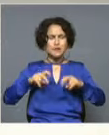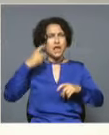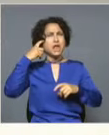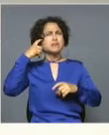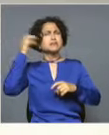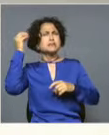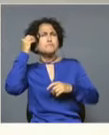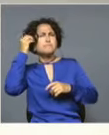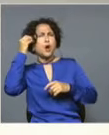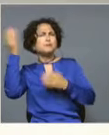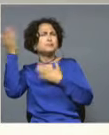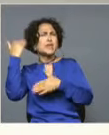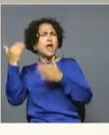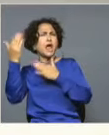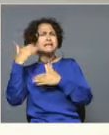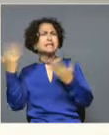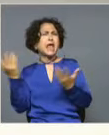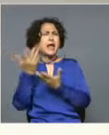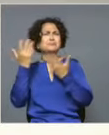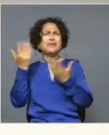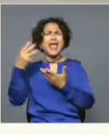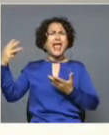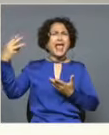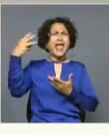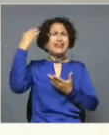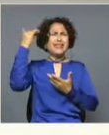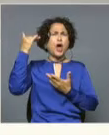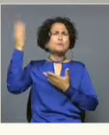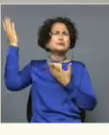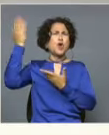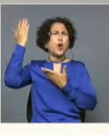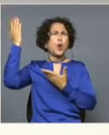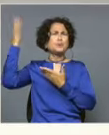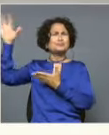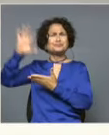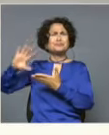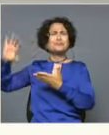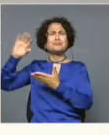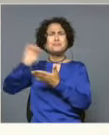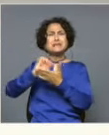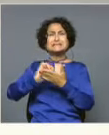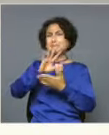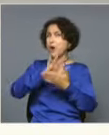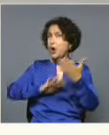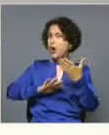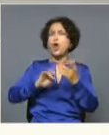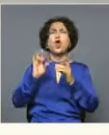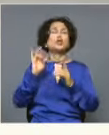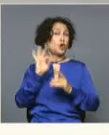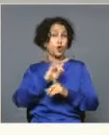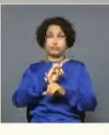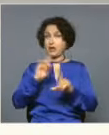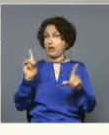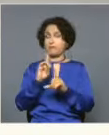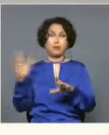в някаква степен за едно етиопско писмо, което категорично означава, че тя няма реално, няма директно повлияване.